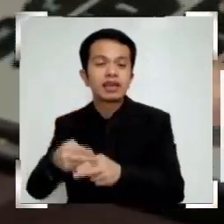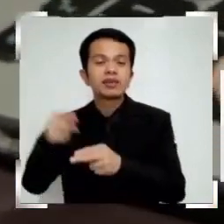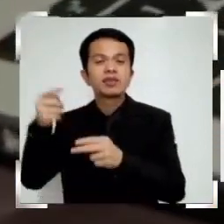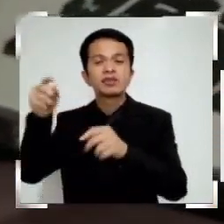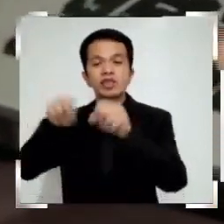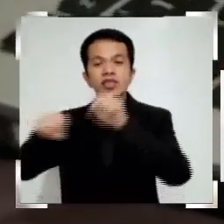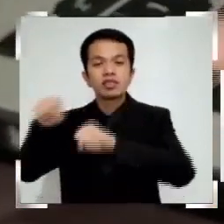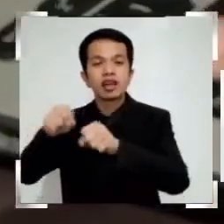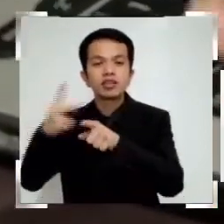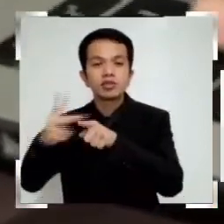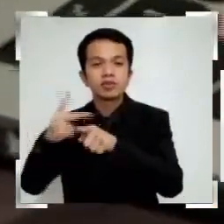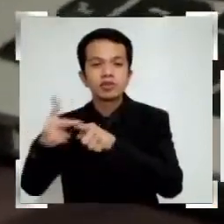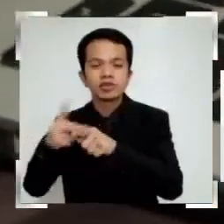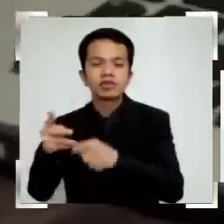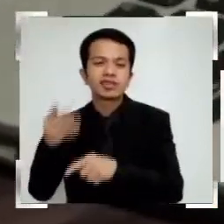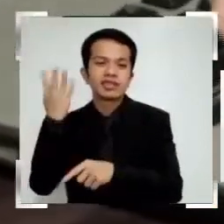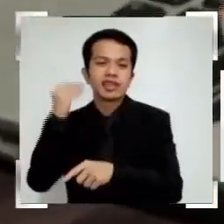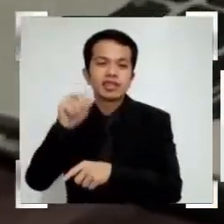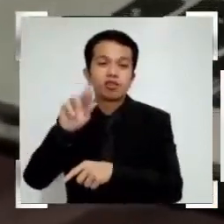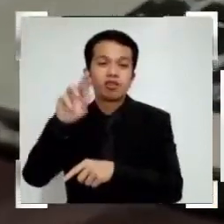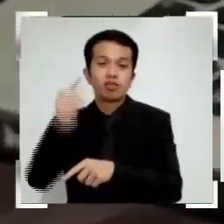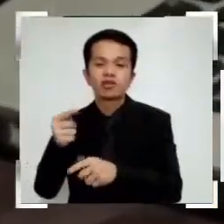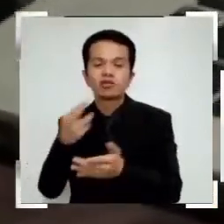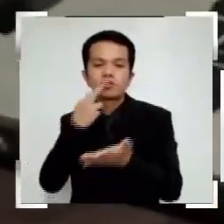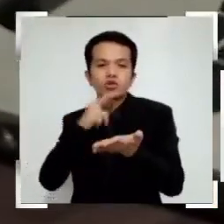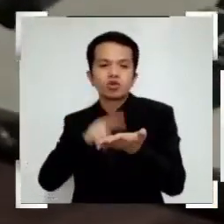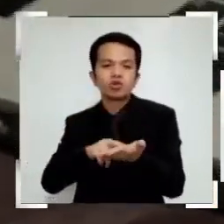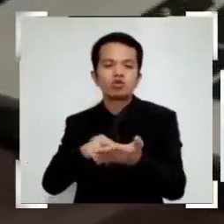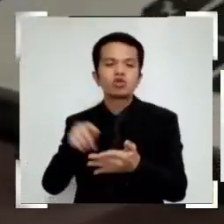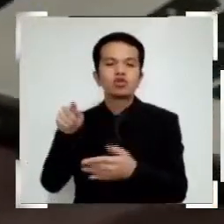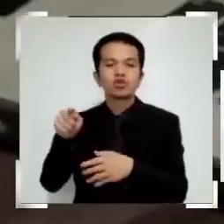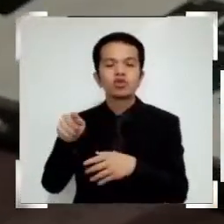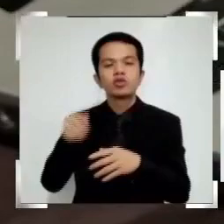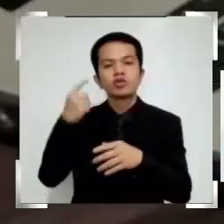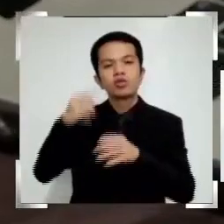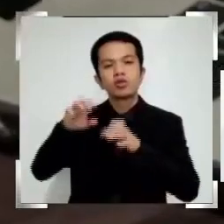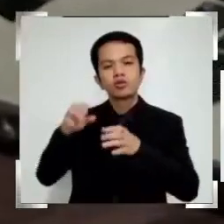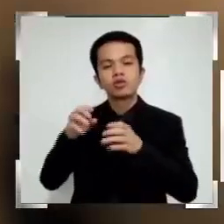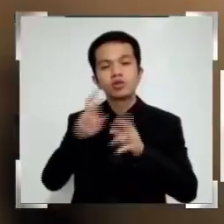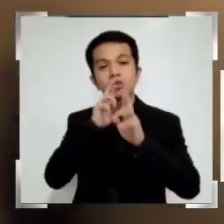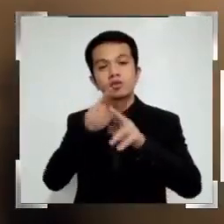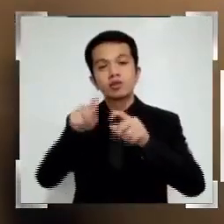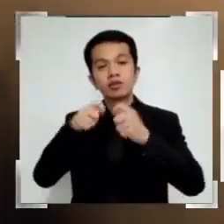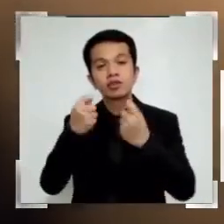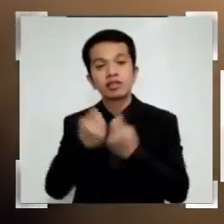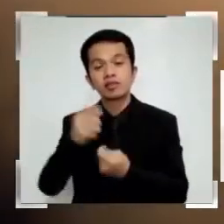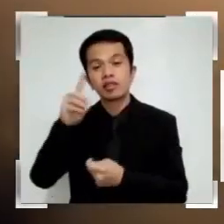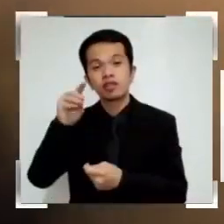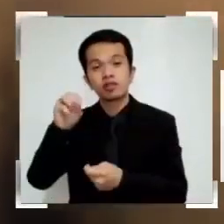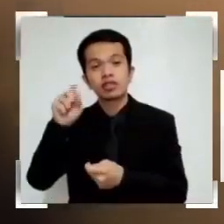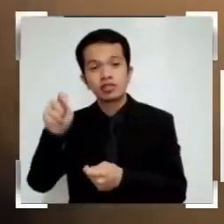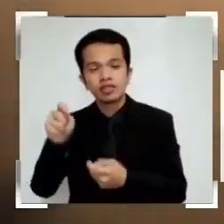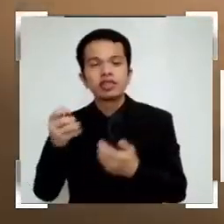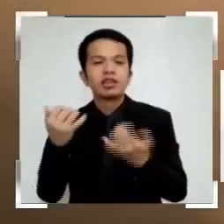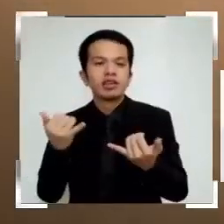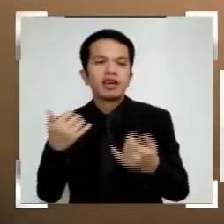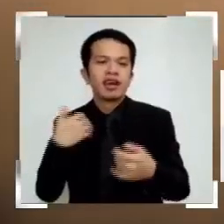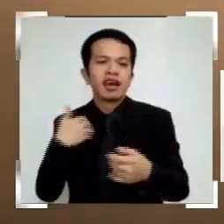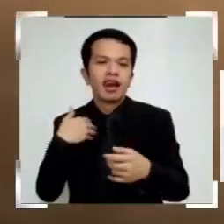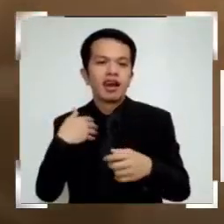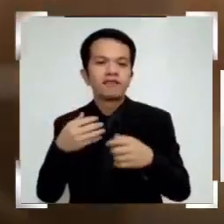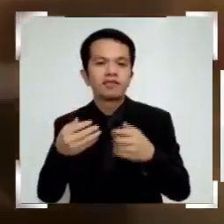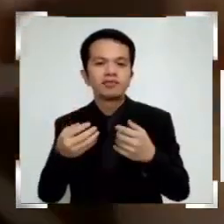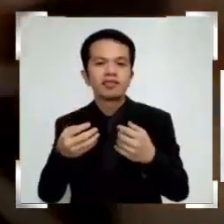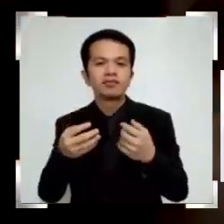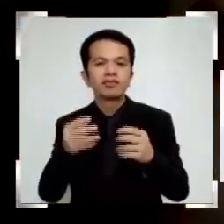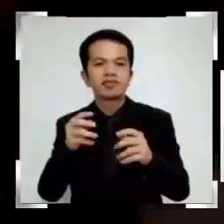August 31, inireport ng Philippine National Computer Emergency Response Team sa DOST ang unalay security incident. Noong October